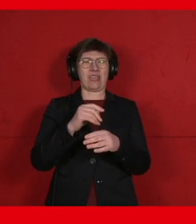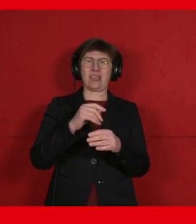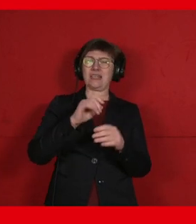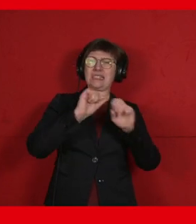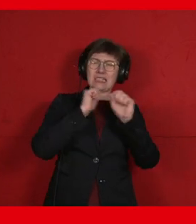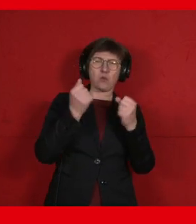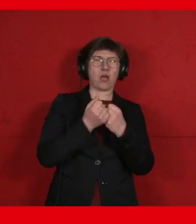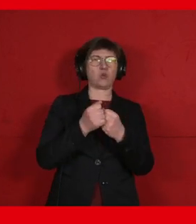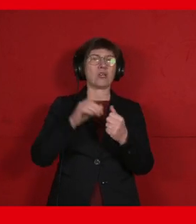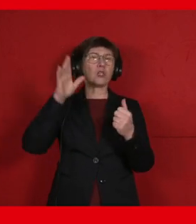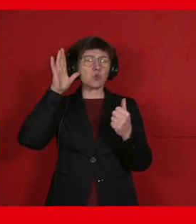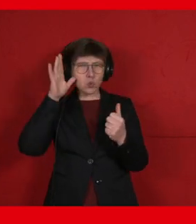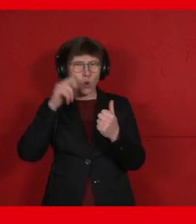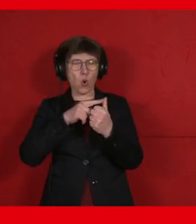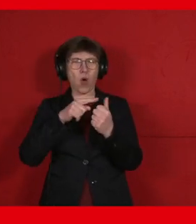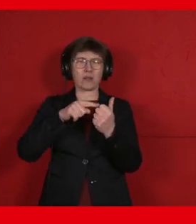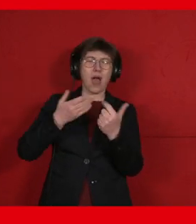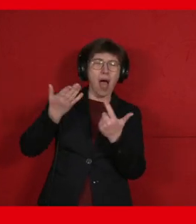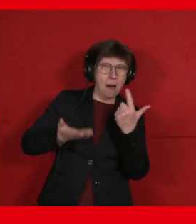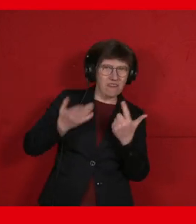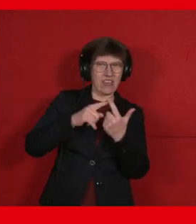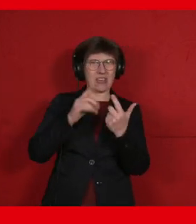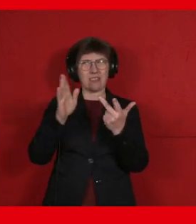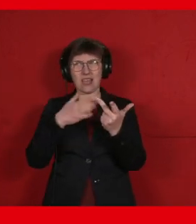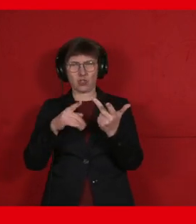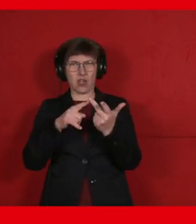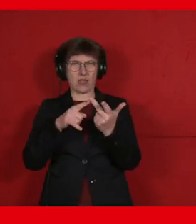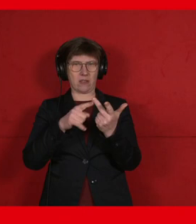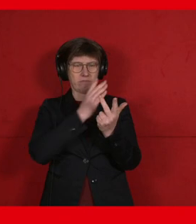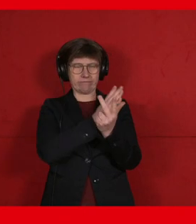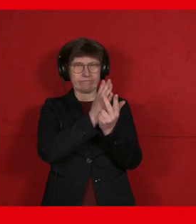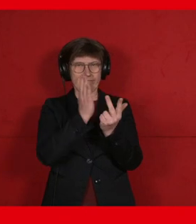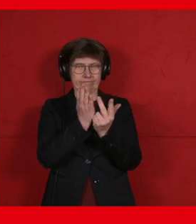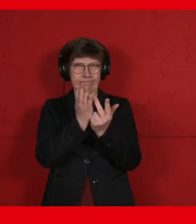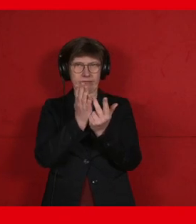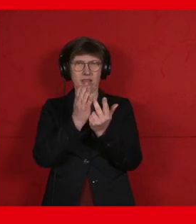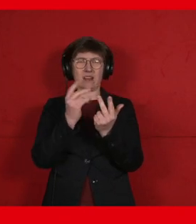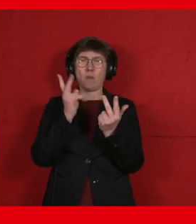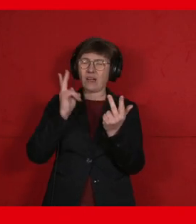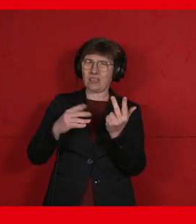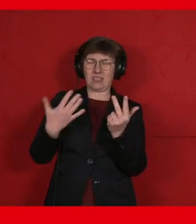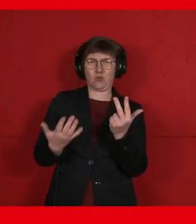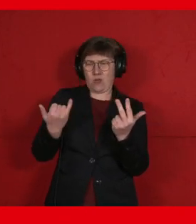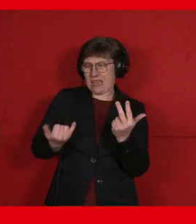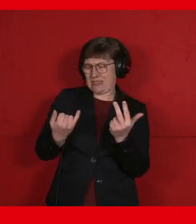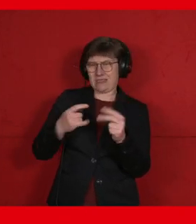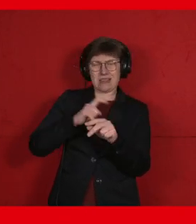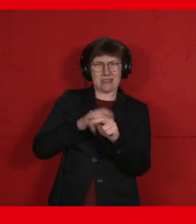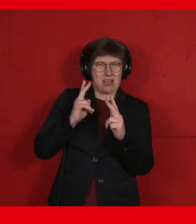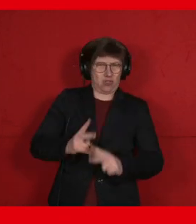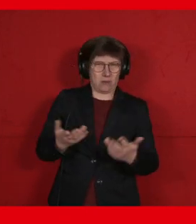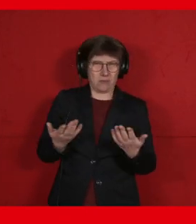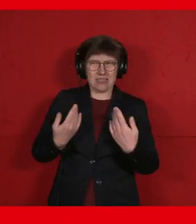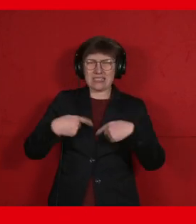Dreiklang, zuhören, abwägen, entscheiden. Ich glaube, der hat in dieser Zeit nichts